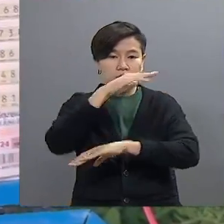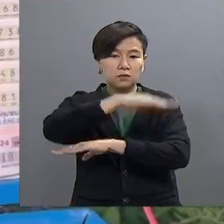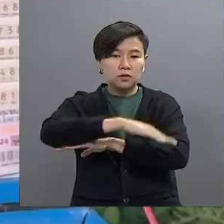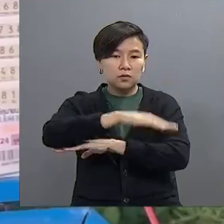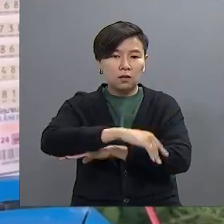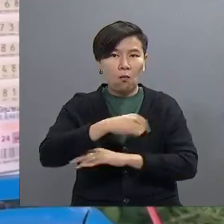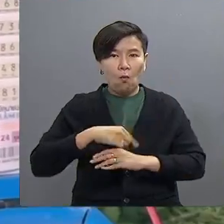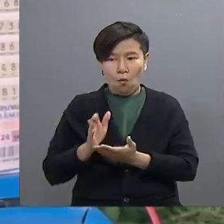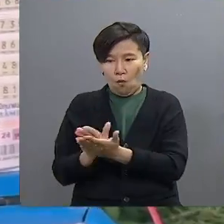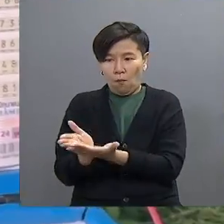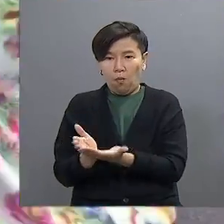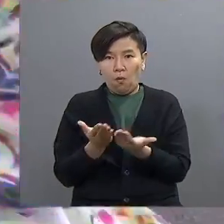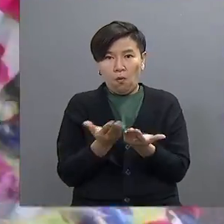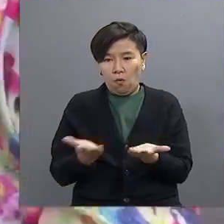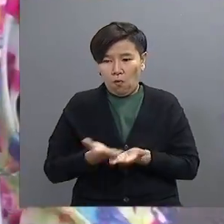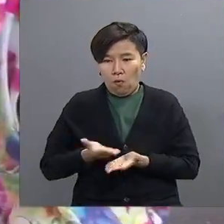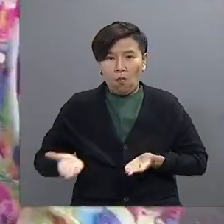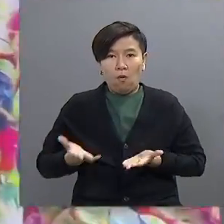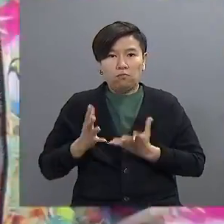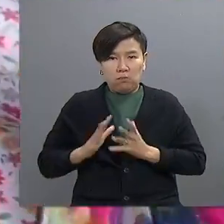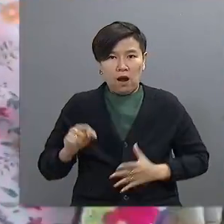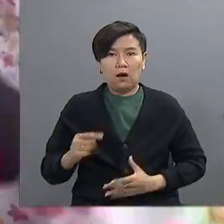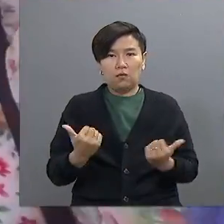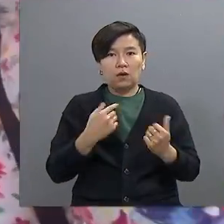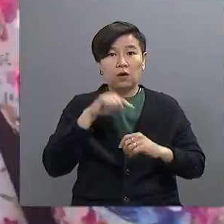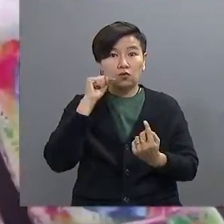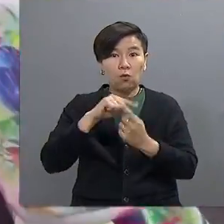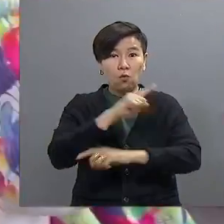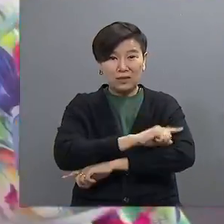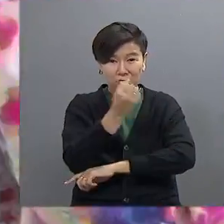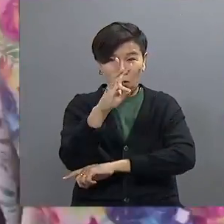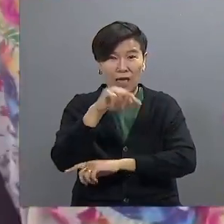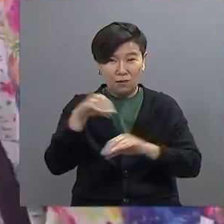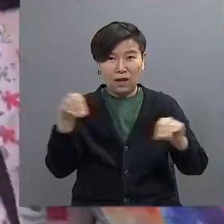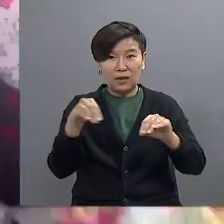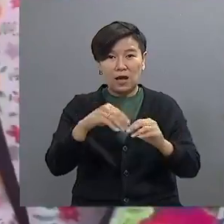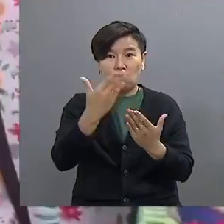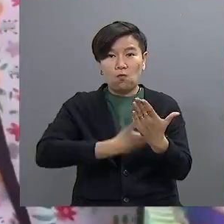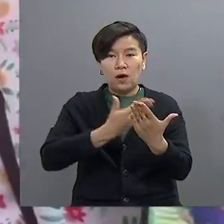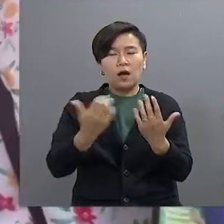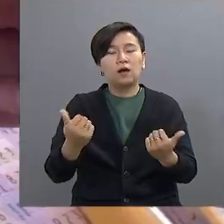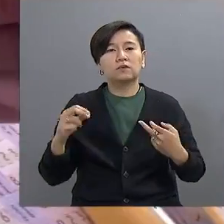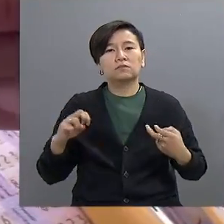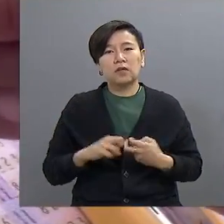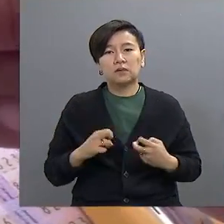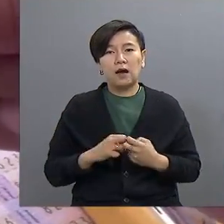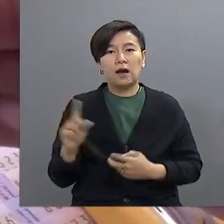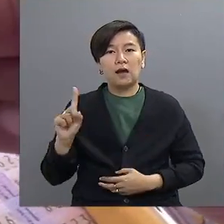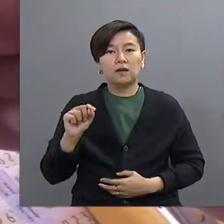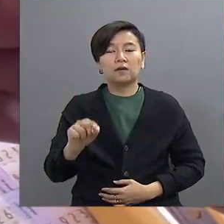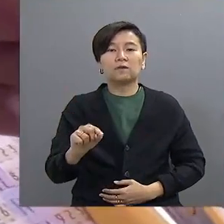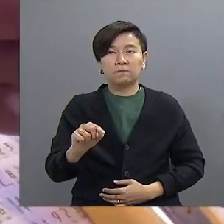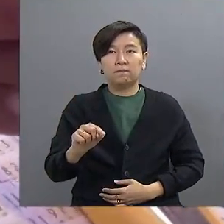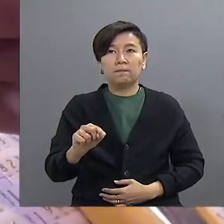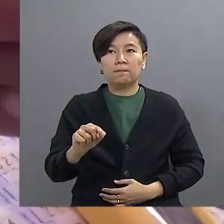ยแล้ววันนี้หวยออกแล้วด้วยนะคะทีนี้มาดูปัญหากันค่ะคุณผู้ชมปัญหาเนี่ยเขาสะท้อนว่าการที่จะ